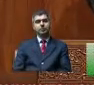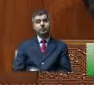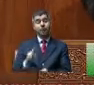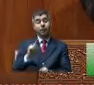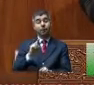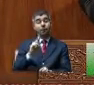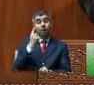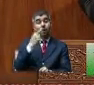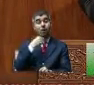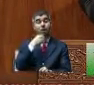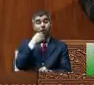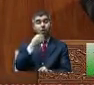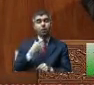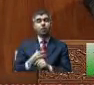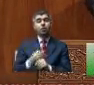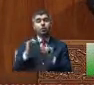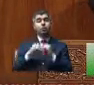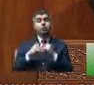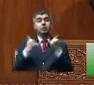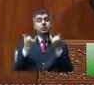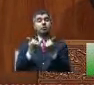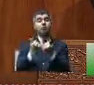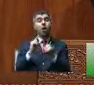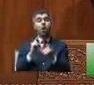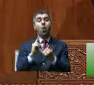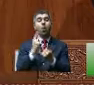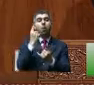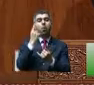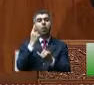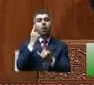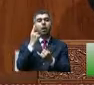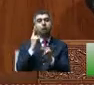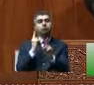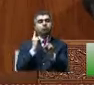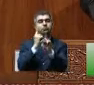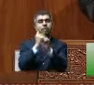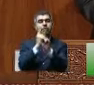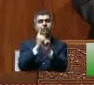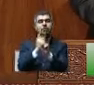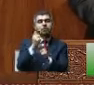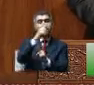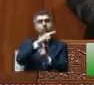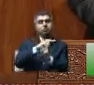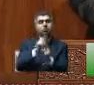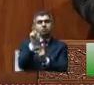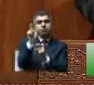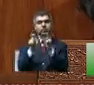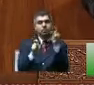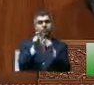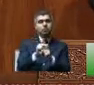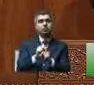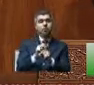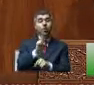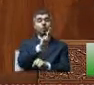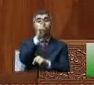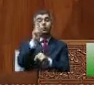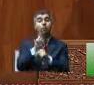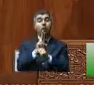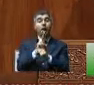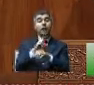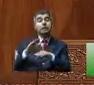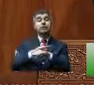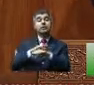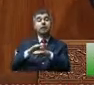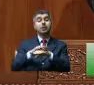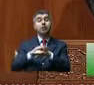أود بداية بمناسبة عقد الجلسة الأولى الخاصة بأسئلة السياسة